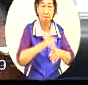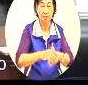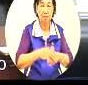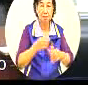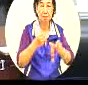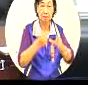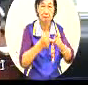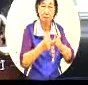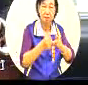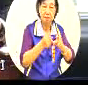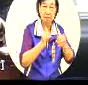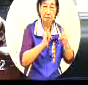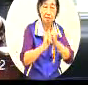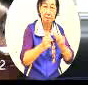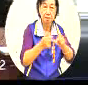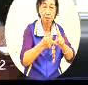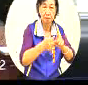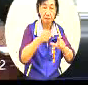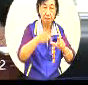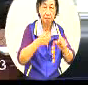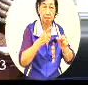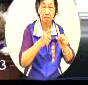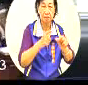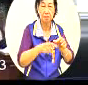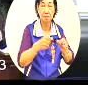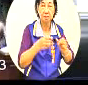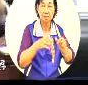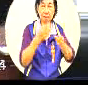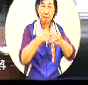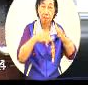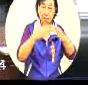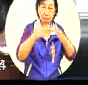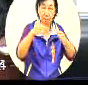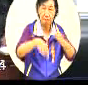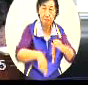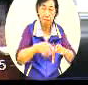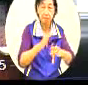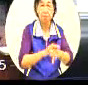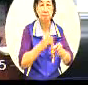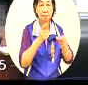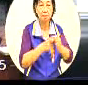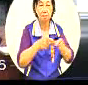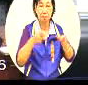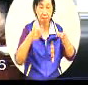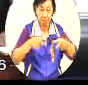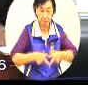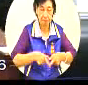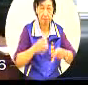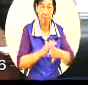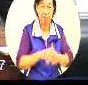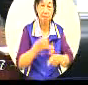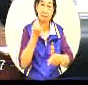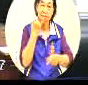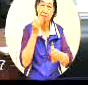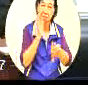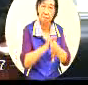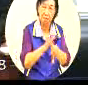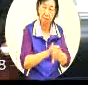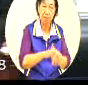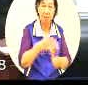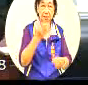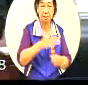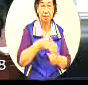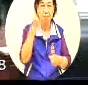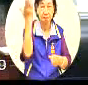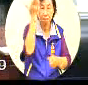学院甚至公立的托老中心，我们都会来努力来加强，希望提供给长辈更多这个学习运动休闲